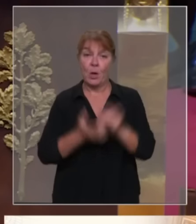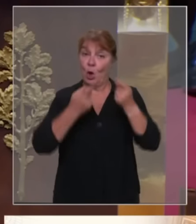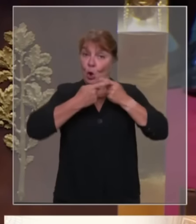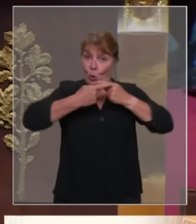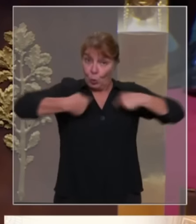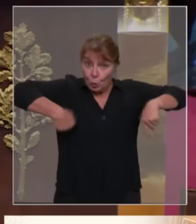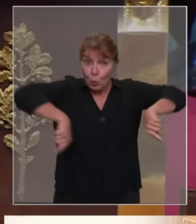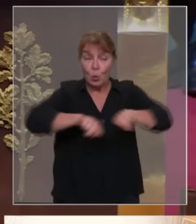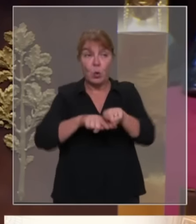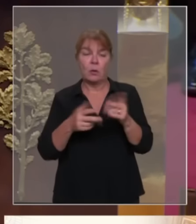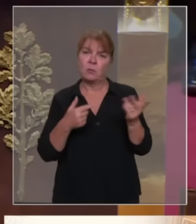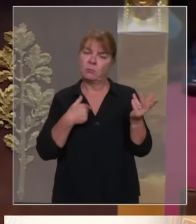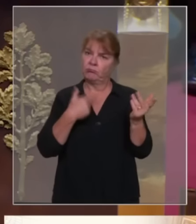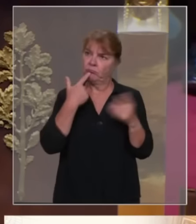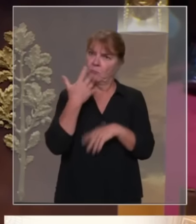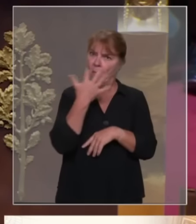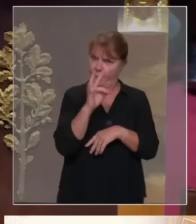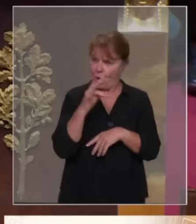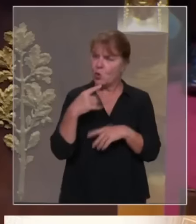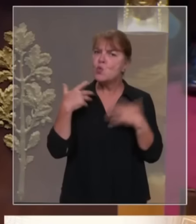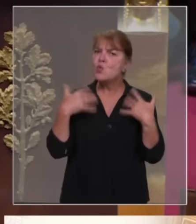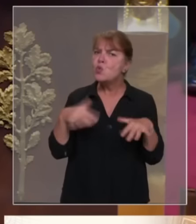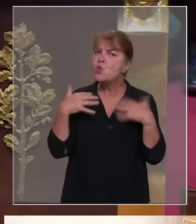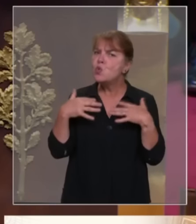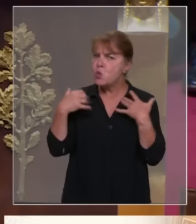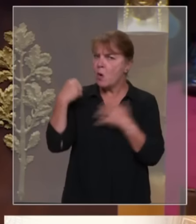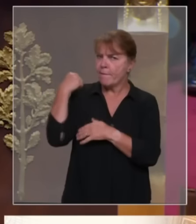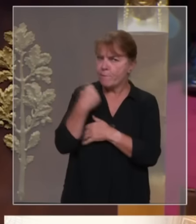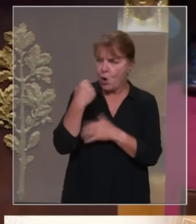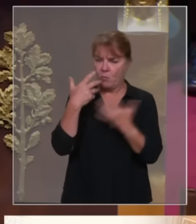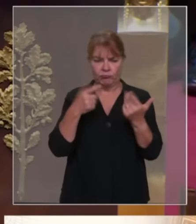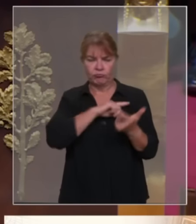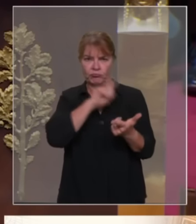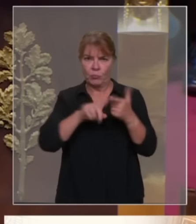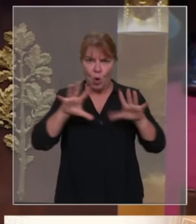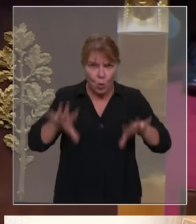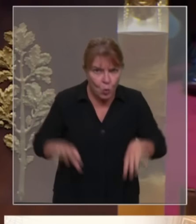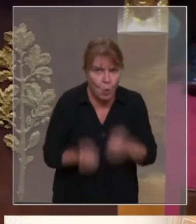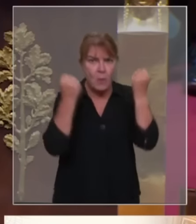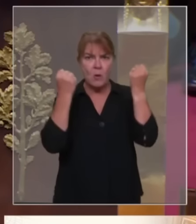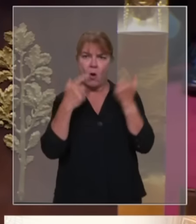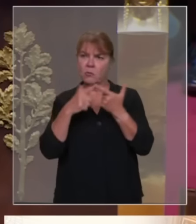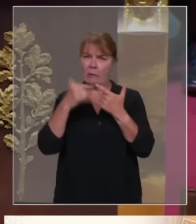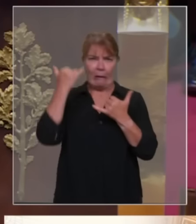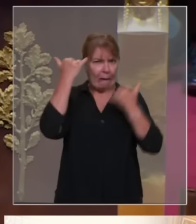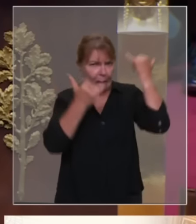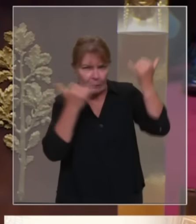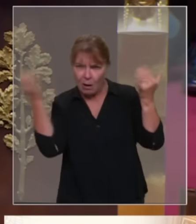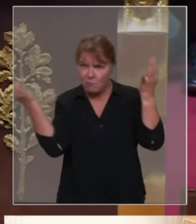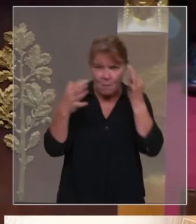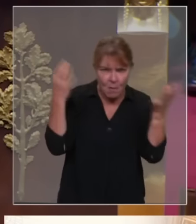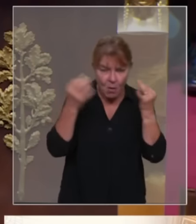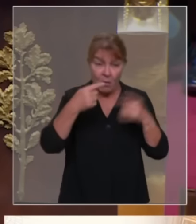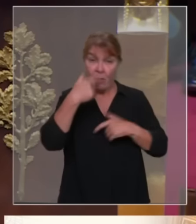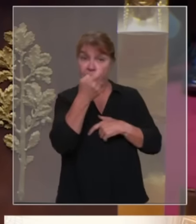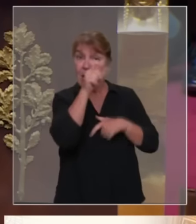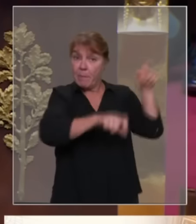partons d'une France forte, de la compétence, de la capacité d'innovation de ceux qui